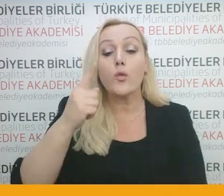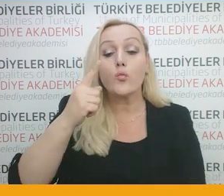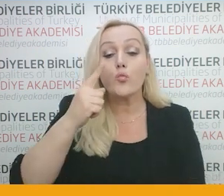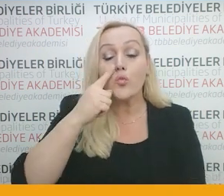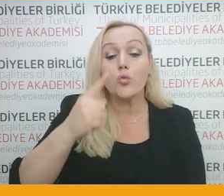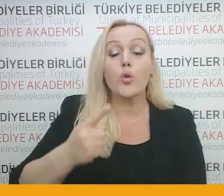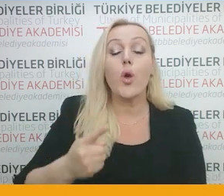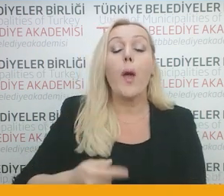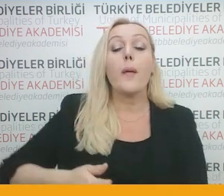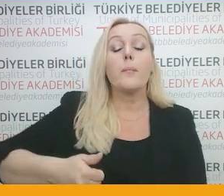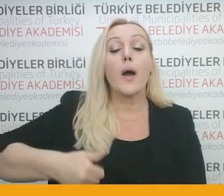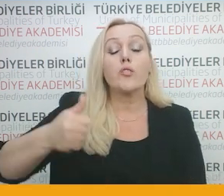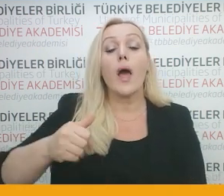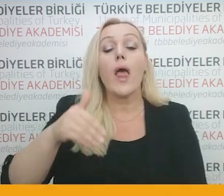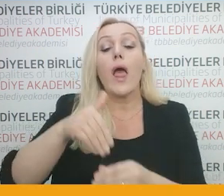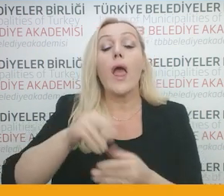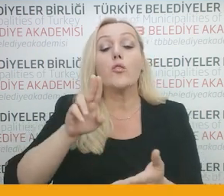makamına encümenle görüşülmek üzere